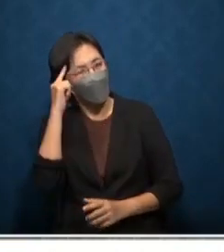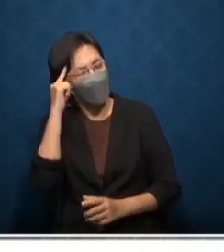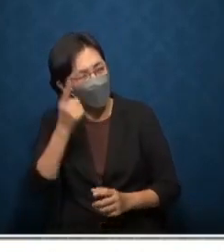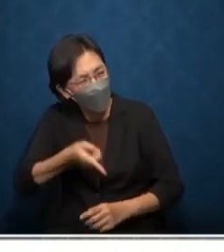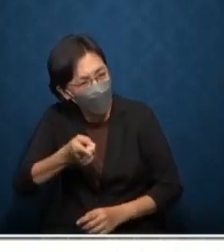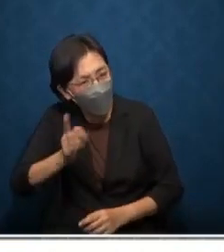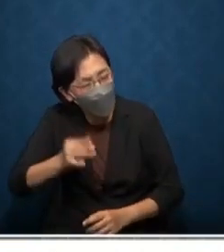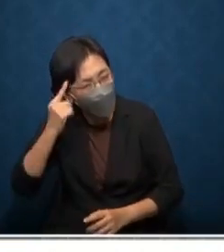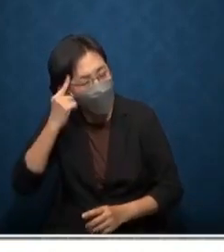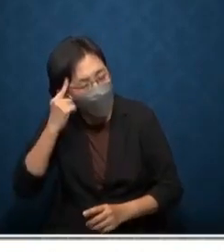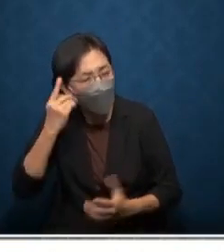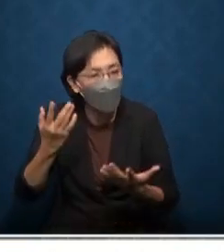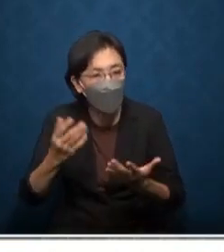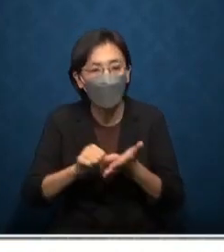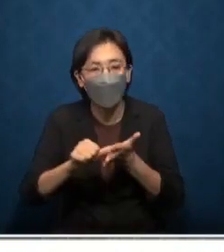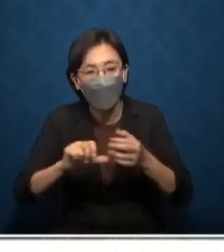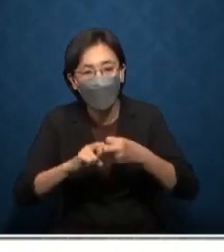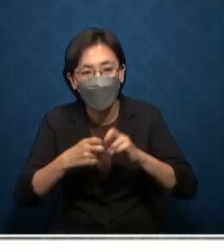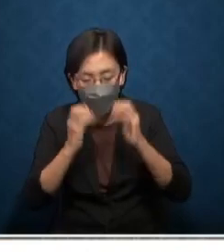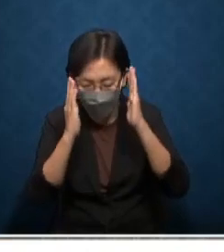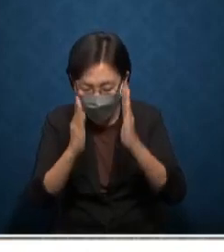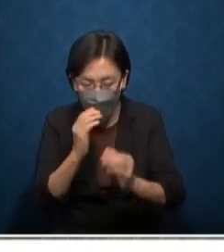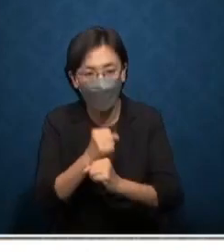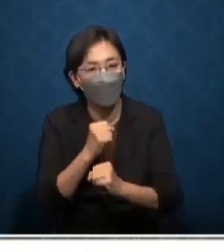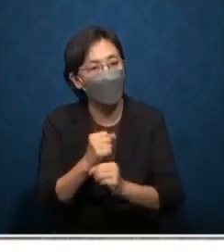แล้วก็แก้ปัญหาแบบทุ่มเทตั้งใจ